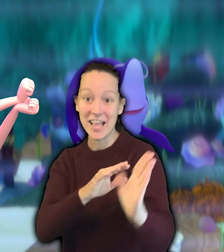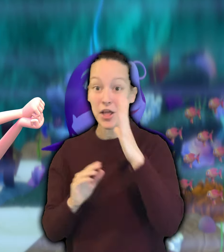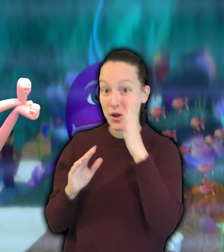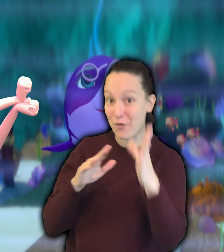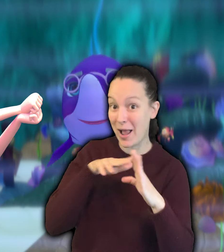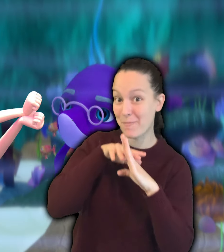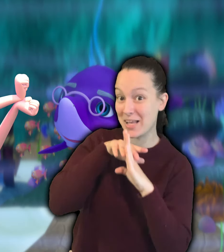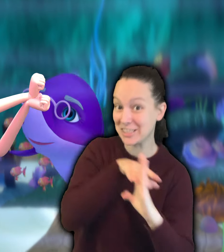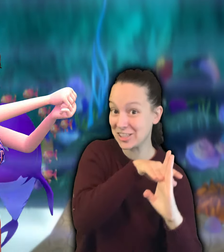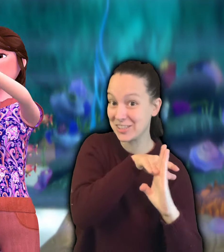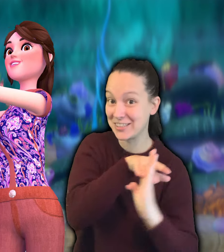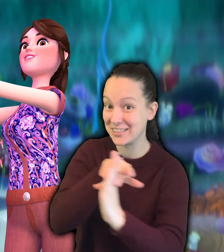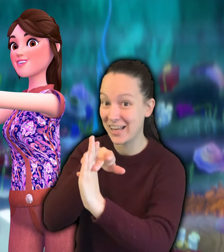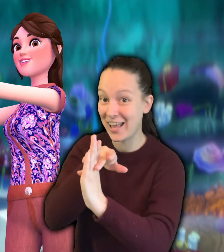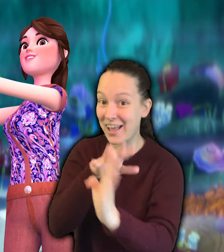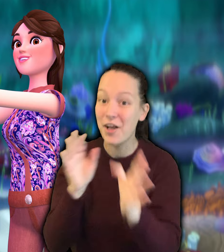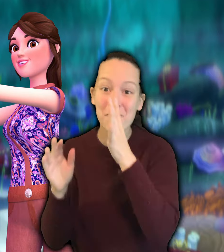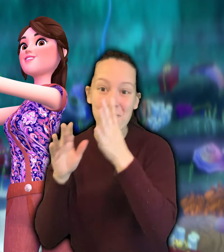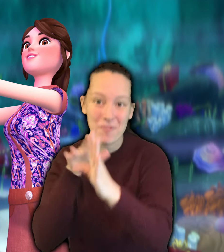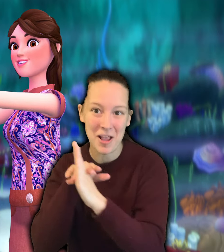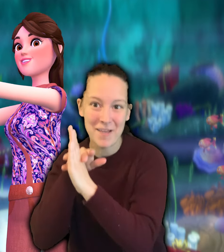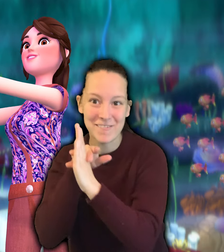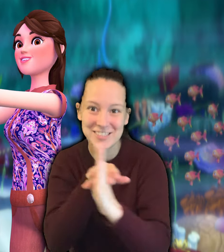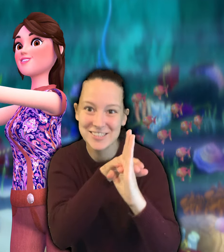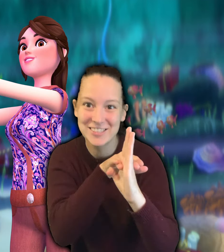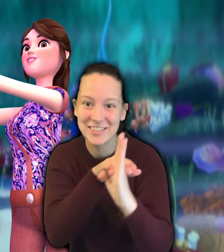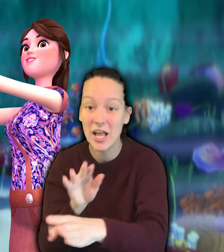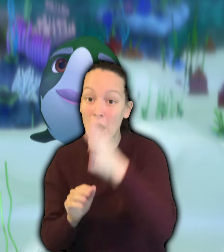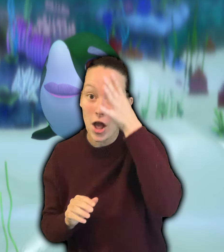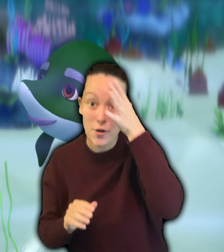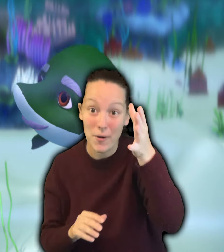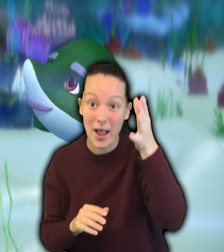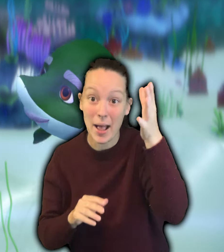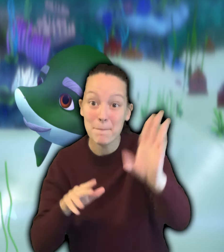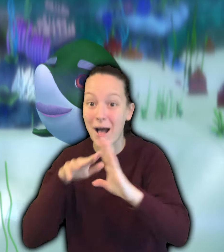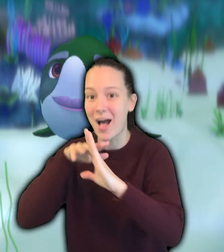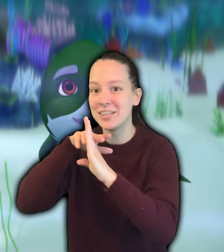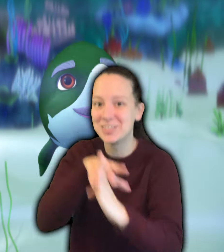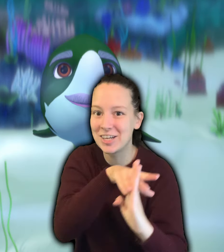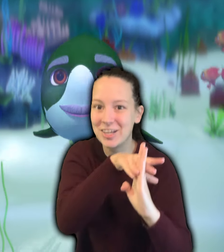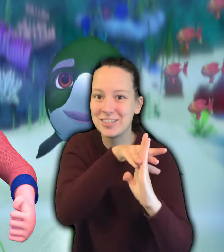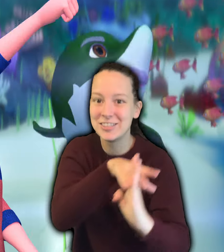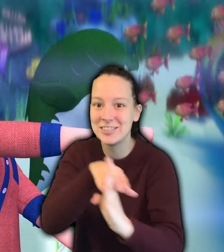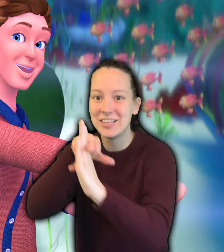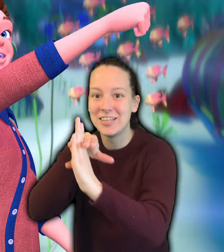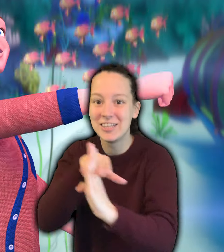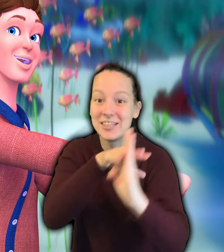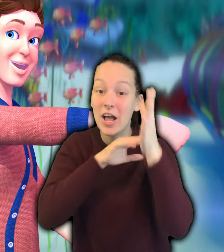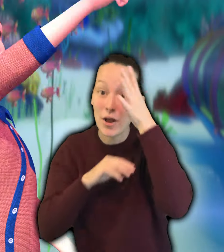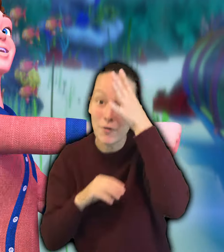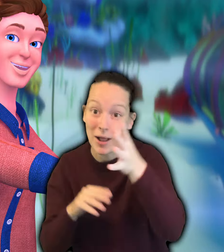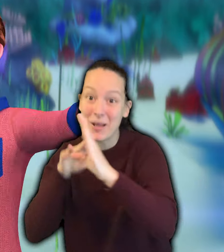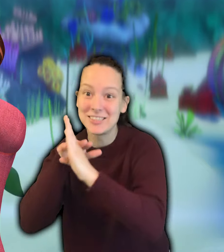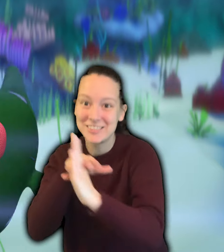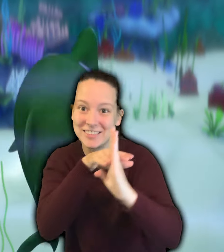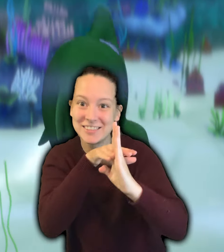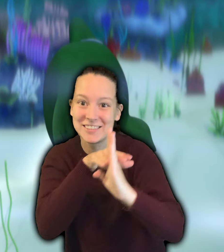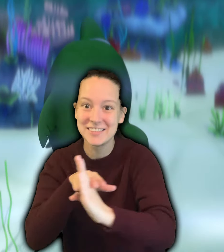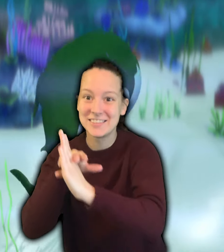トゥおばザメおばザメおじザメ